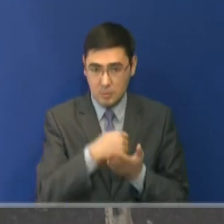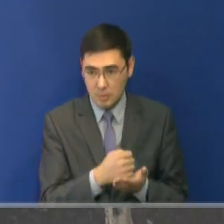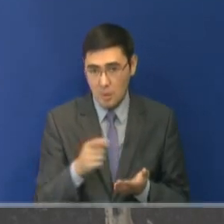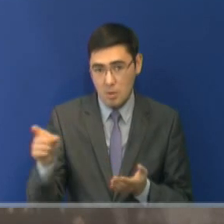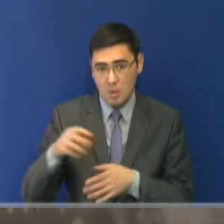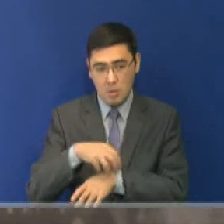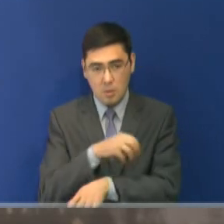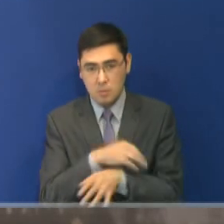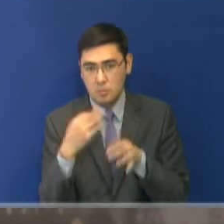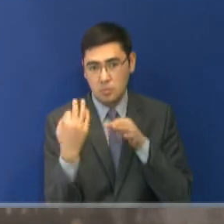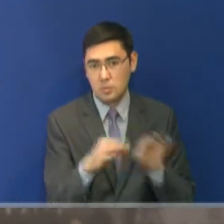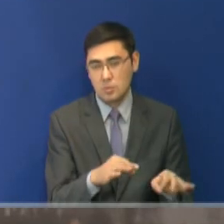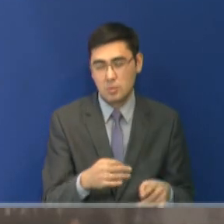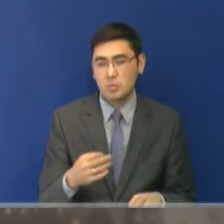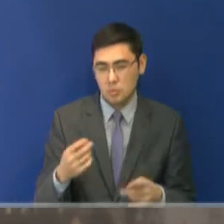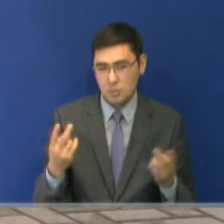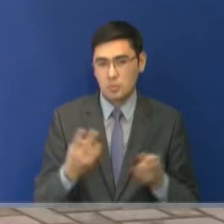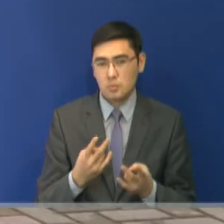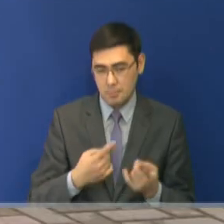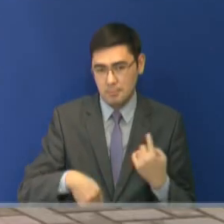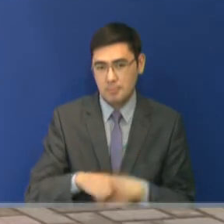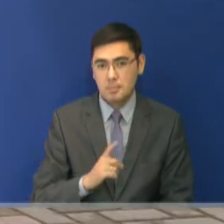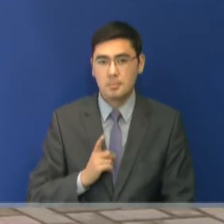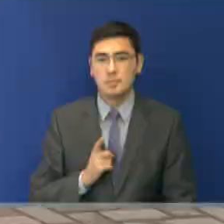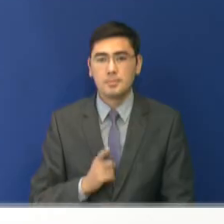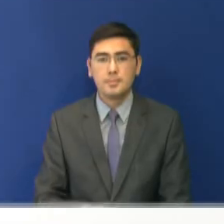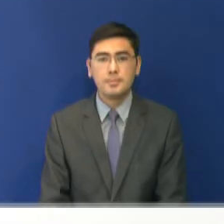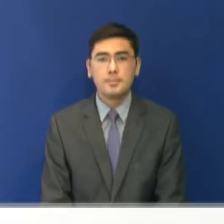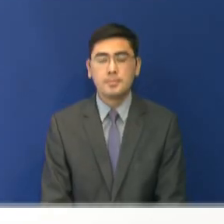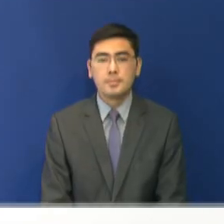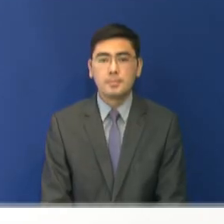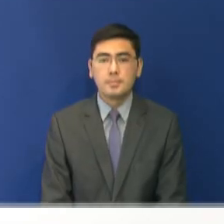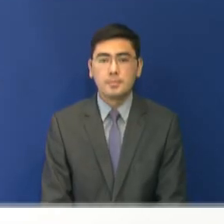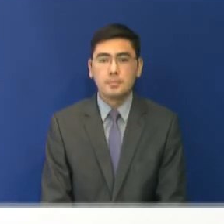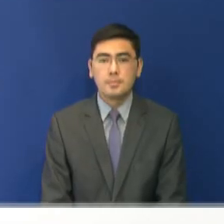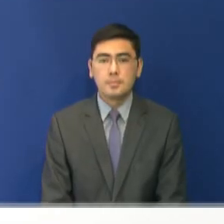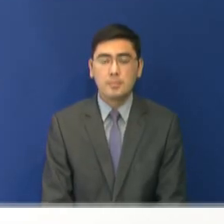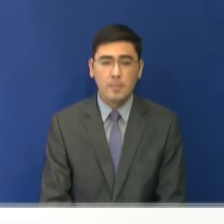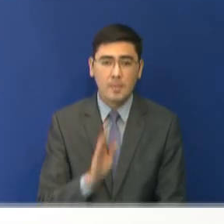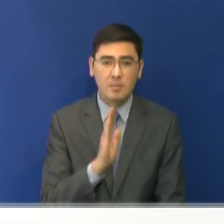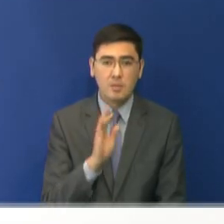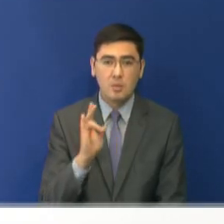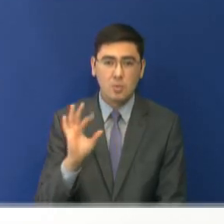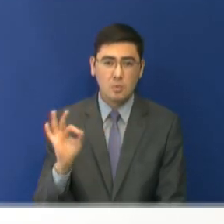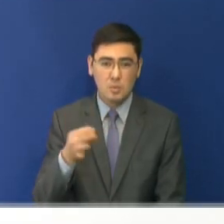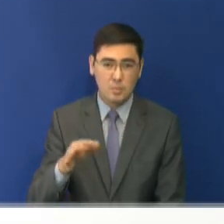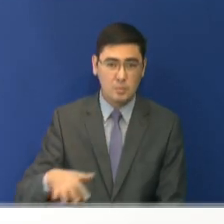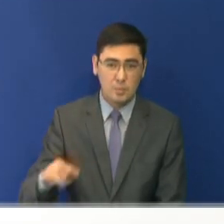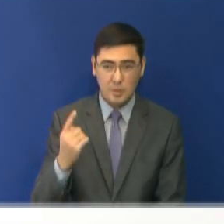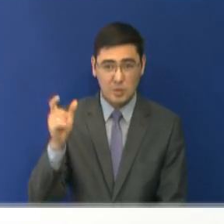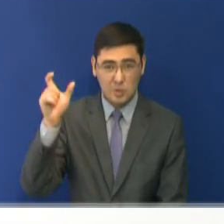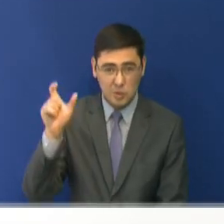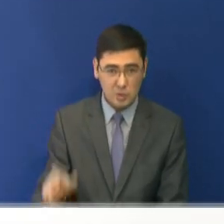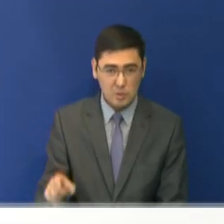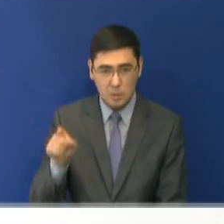Сауле Байгалиева, Раскуль Мадвасова, Аслан Ертисбаев, телеканал «Семей». В Восточно-Казахстанской области задержан